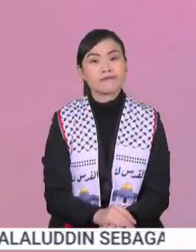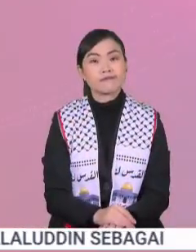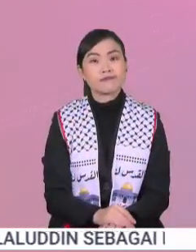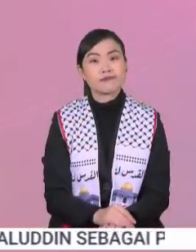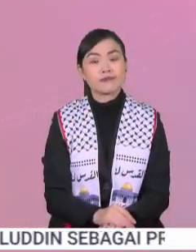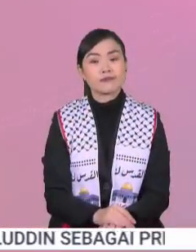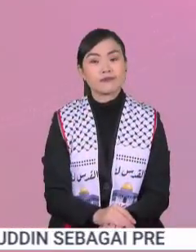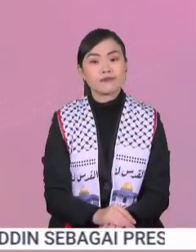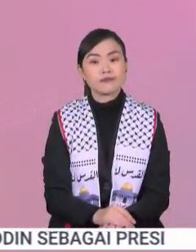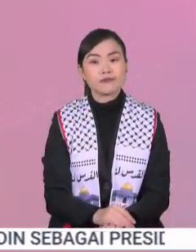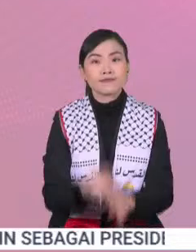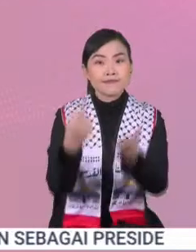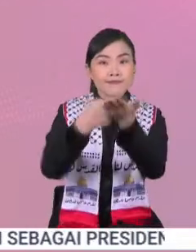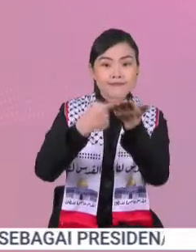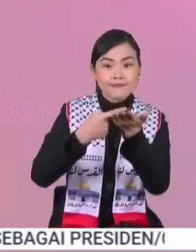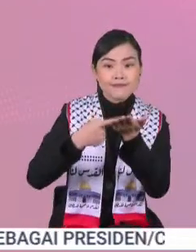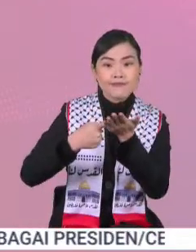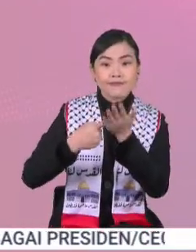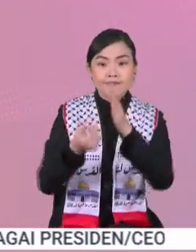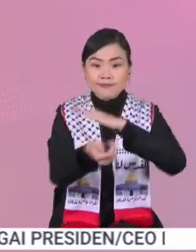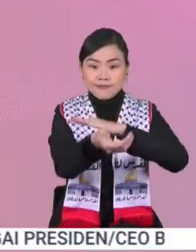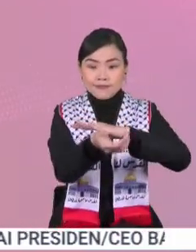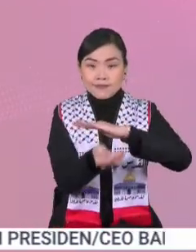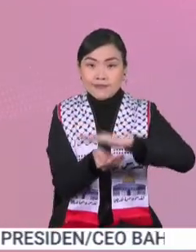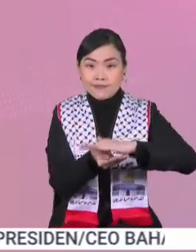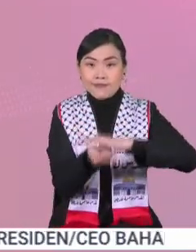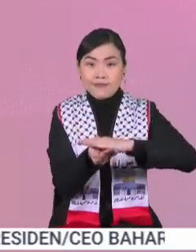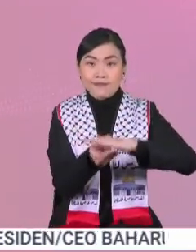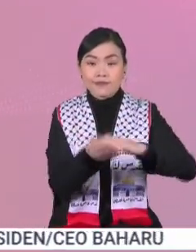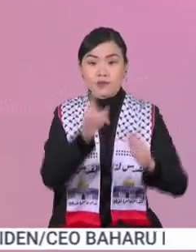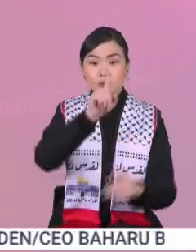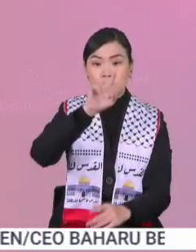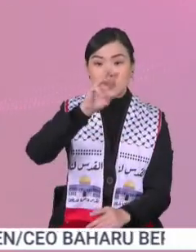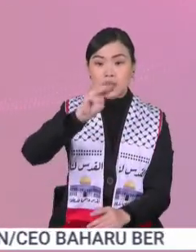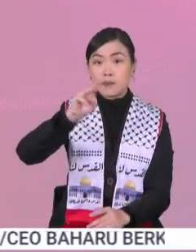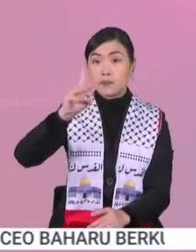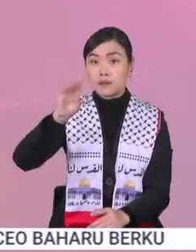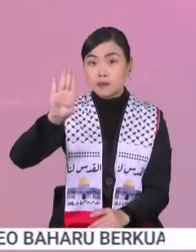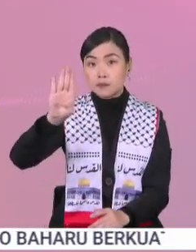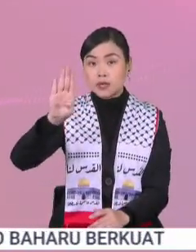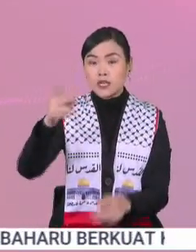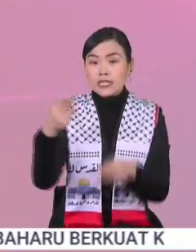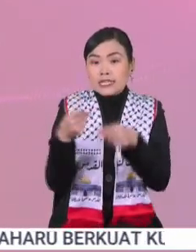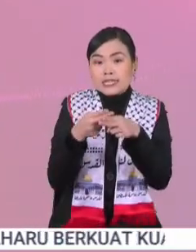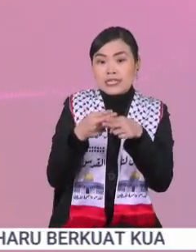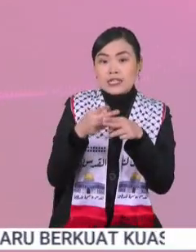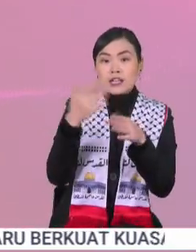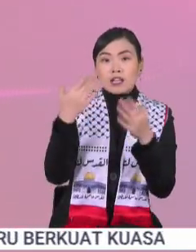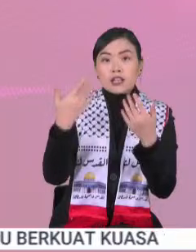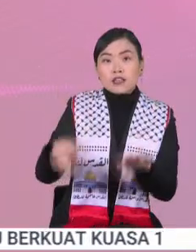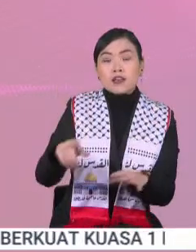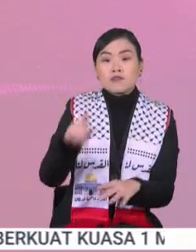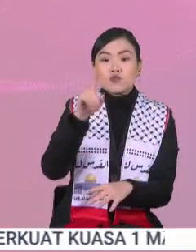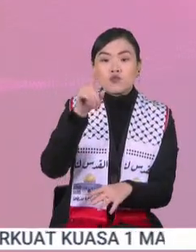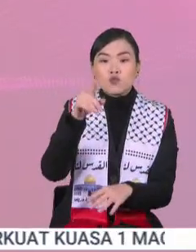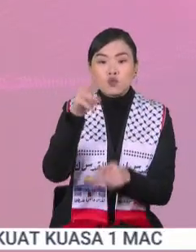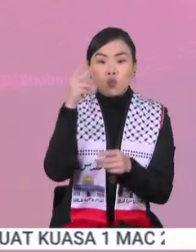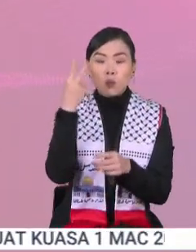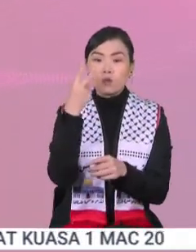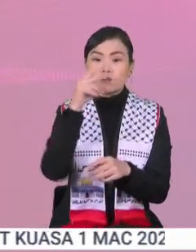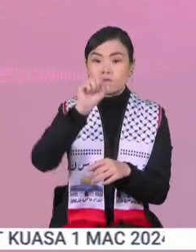berkali-kali perbicaraan kes rasuah 1mdb disingkatkan Sep mahkam tinggi diberitahu seorang saksi utama positif